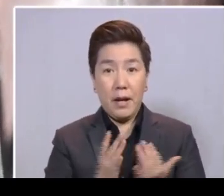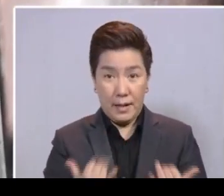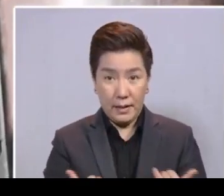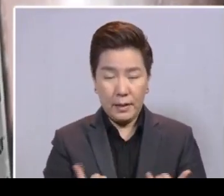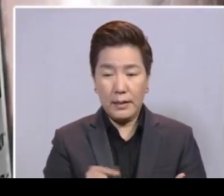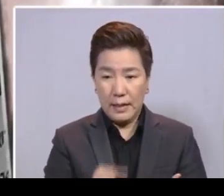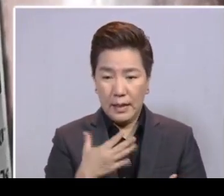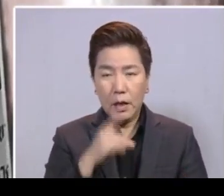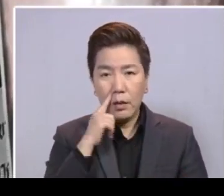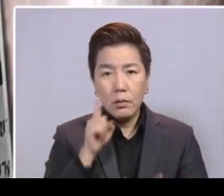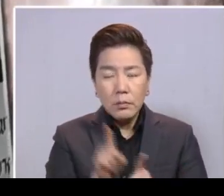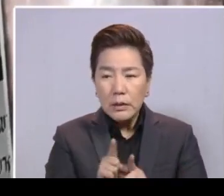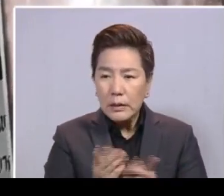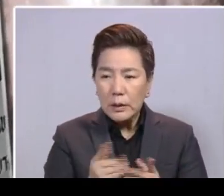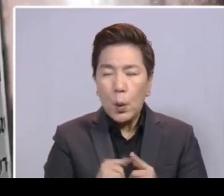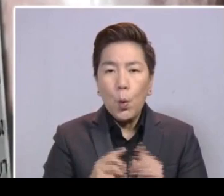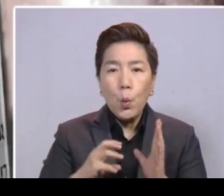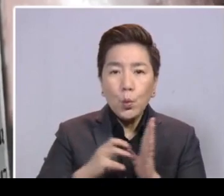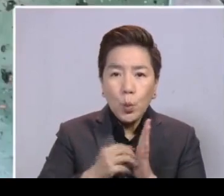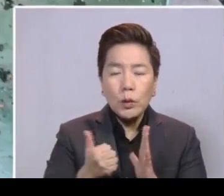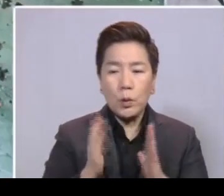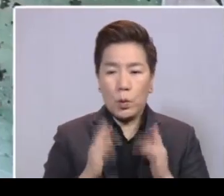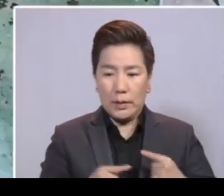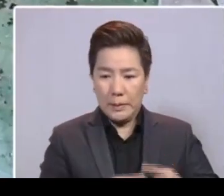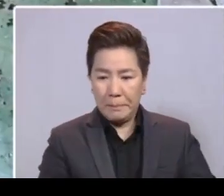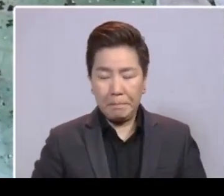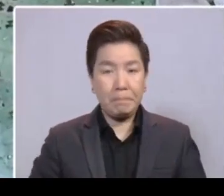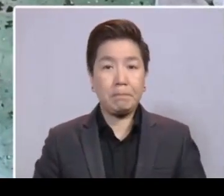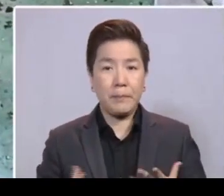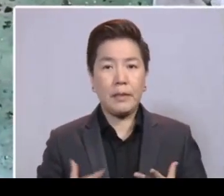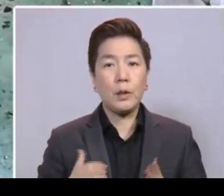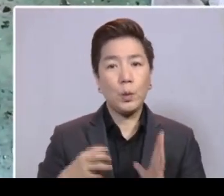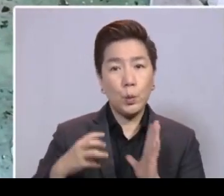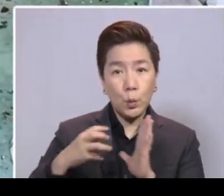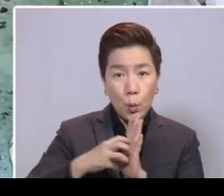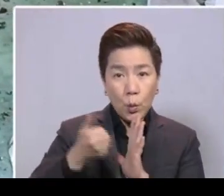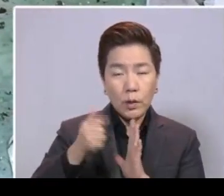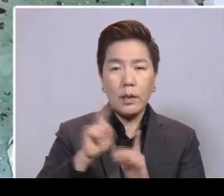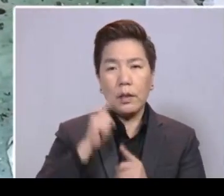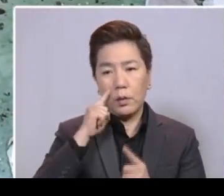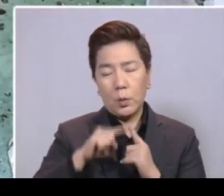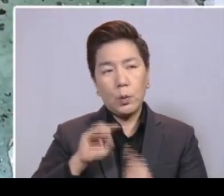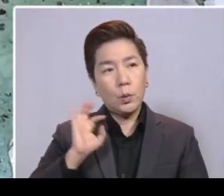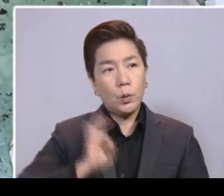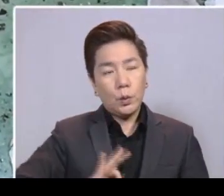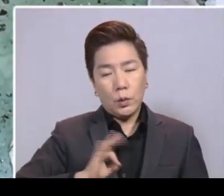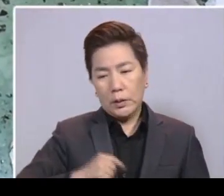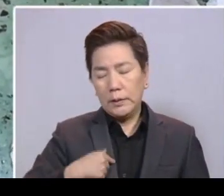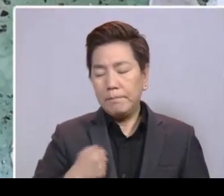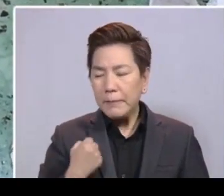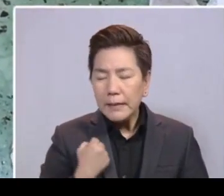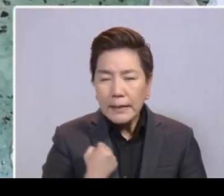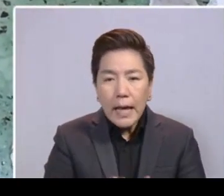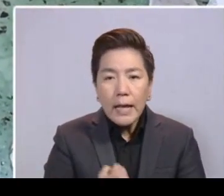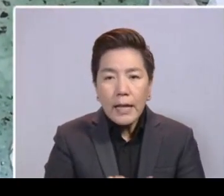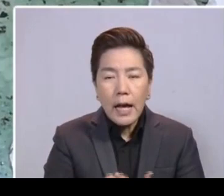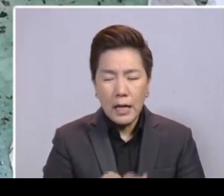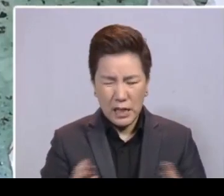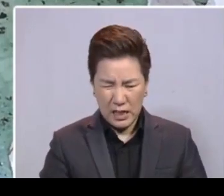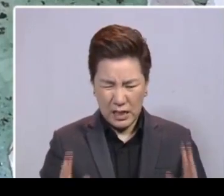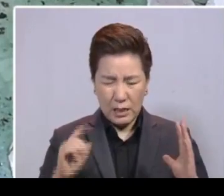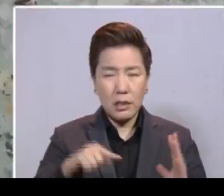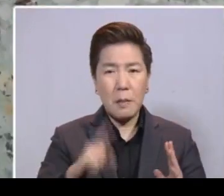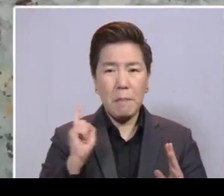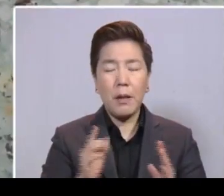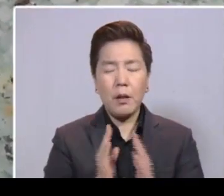นอกจากความโชคดีที่ไม่มีใครได้รับบาดเจ็บสิ่งที่เกิดความรู้สึกก็คือเกิดความเสียดายเพราะว่าอาคาร